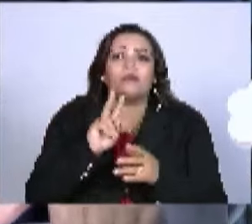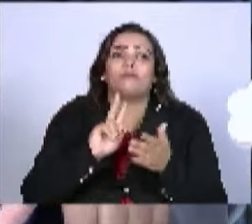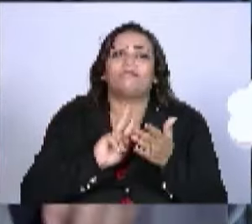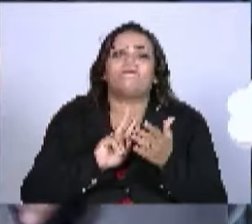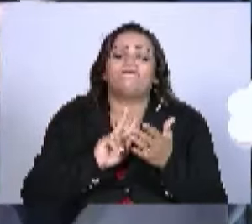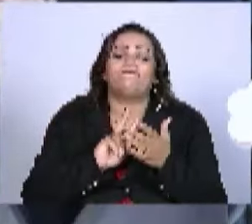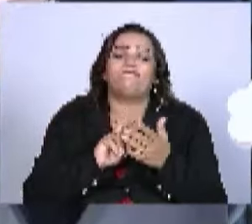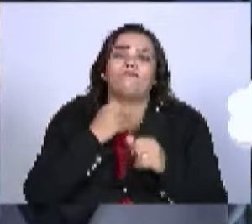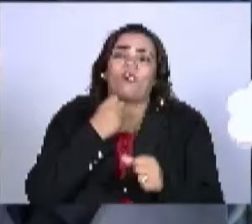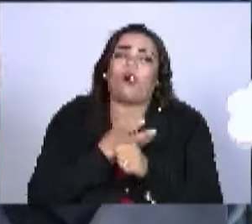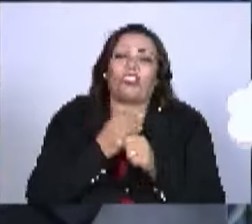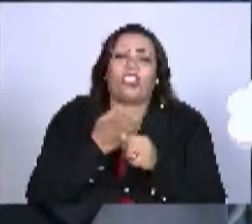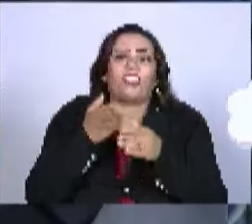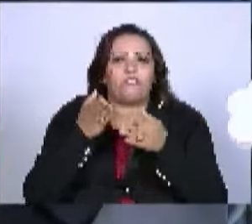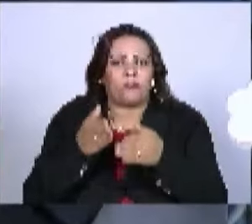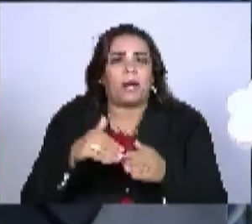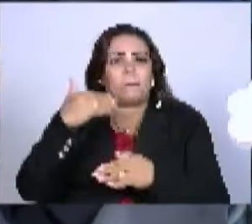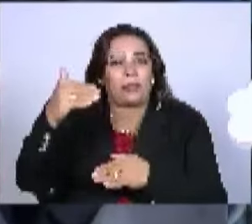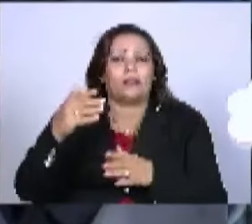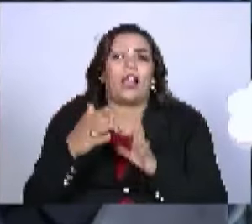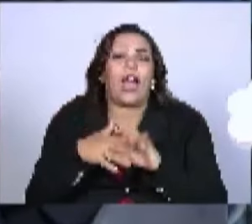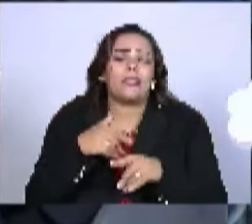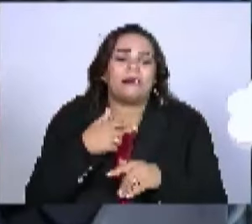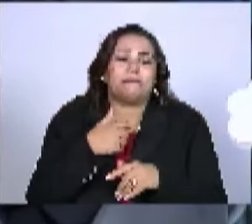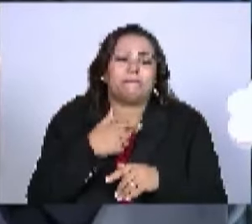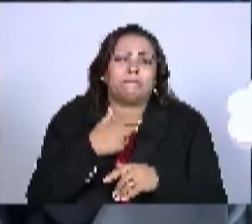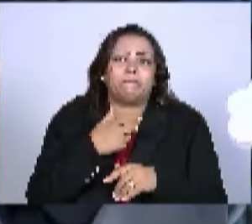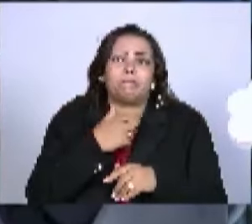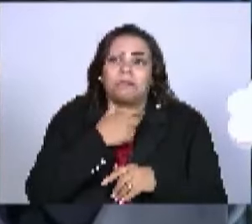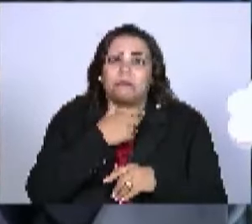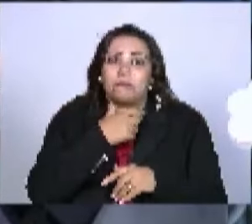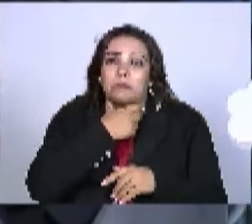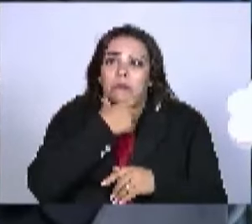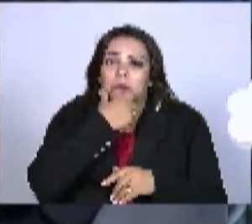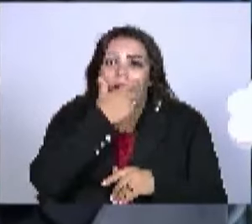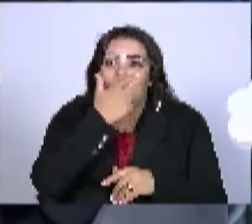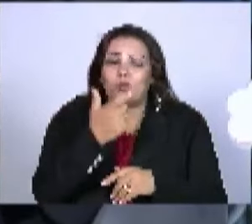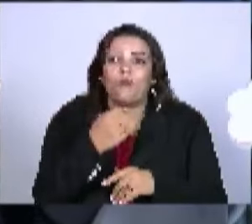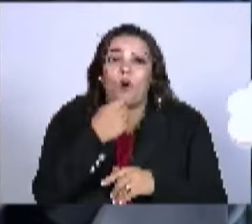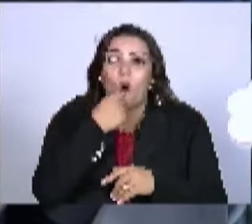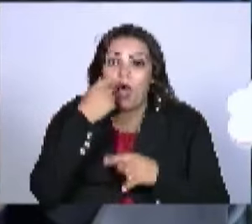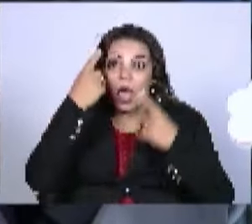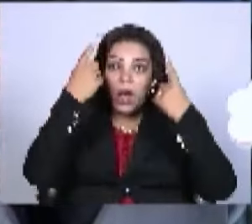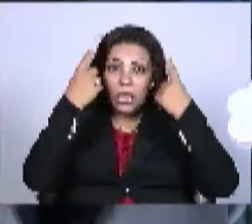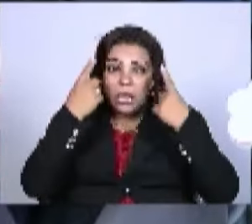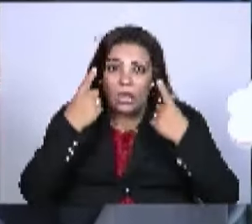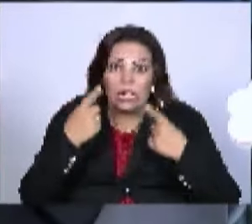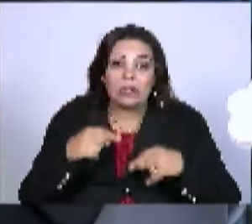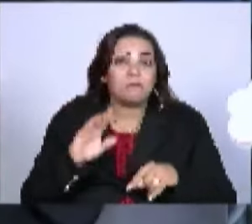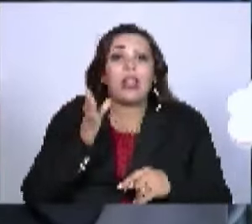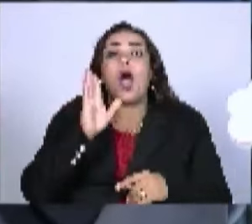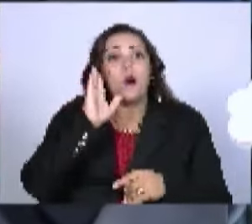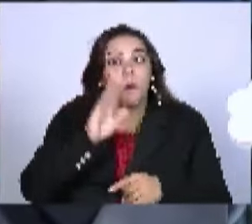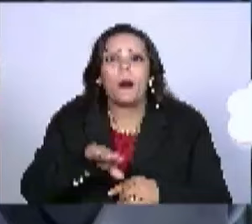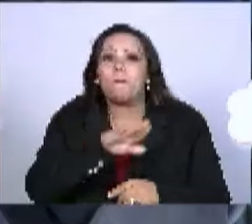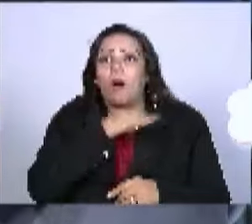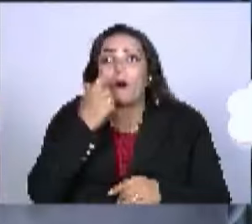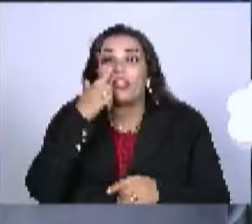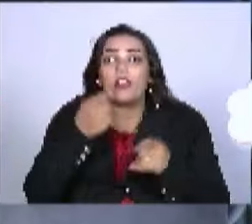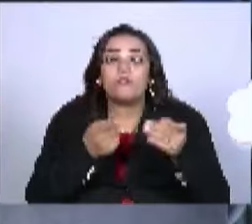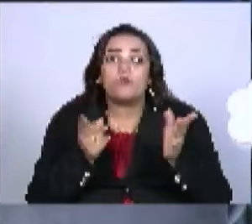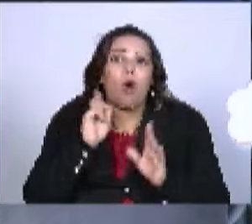ما هو انا اخشى مش الاخطاء الجسديه او العاطفيه انا اخشى انها تعمل حاجه نفسها اي